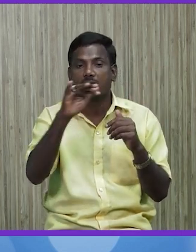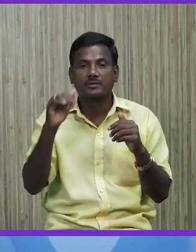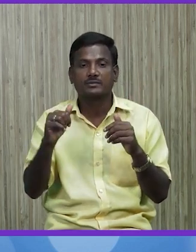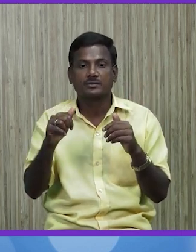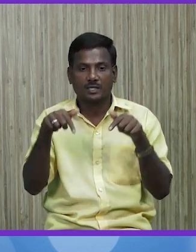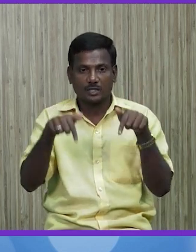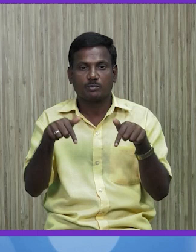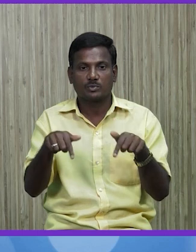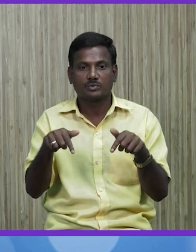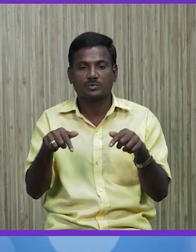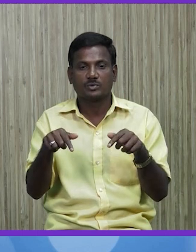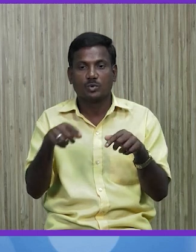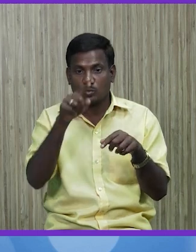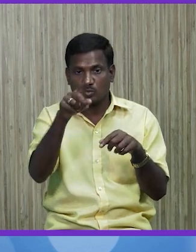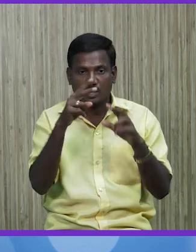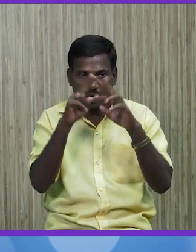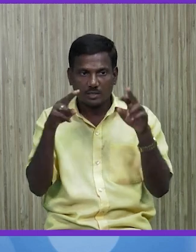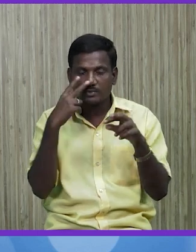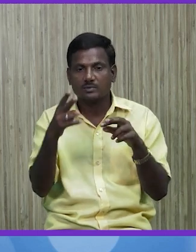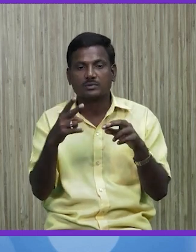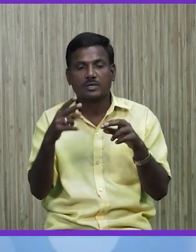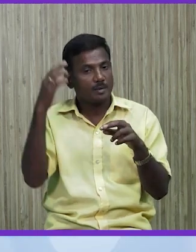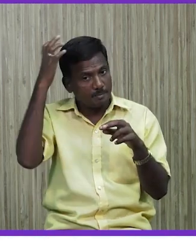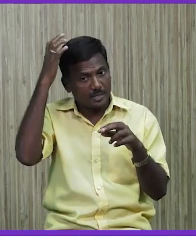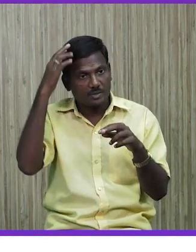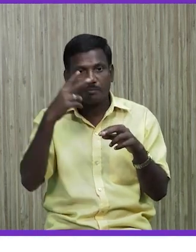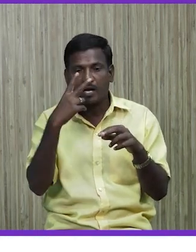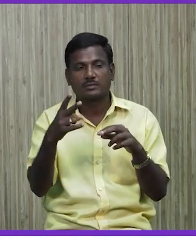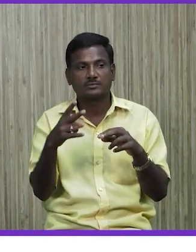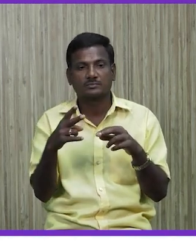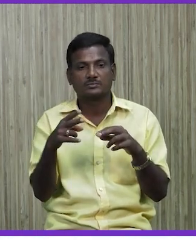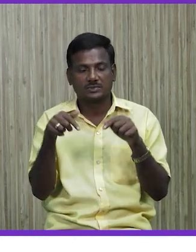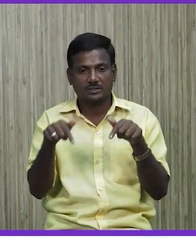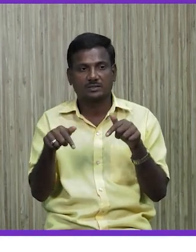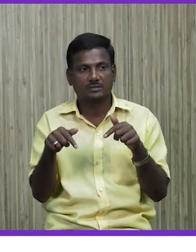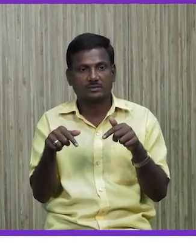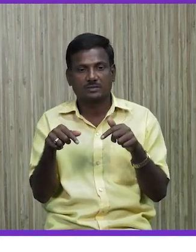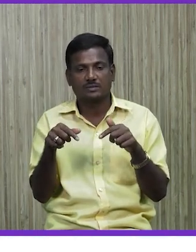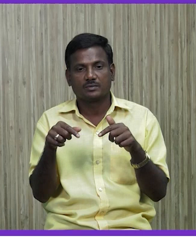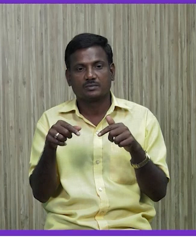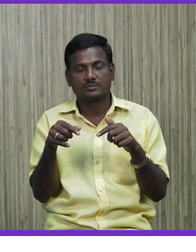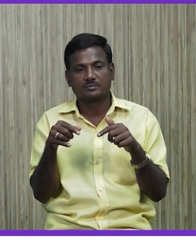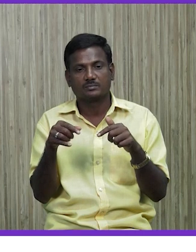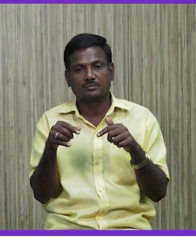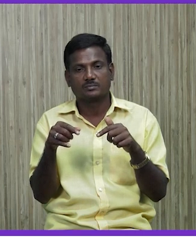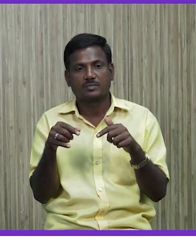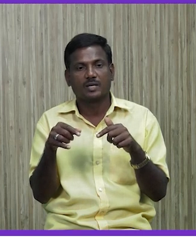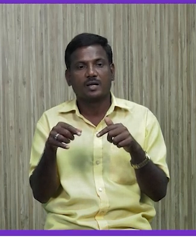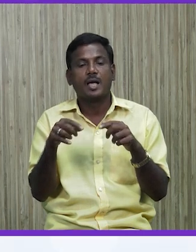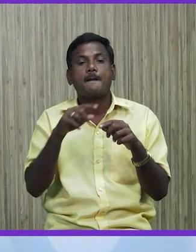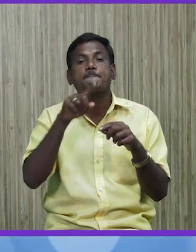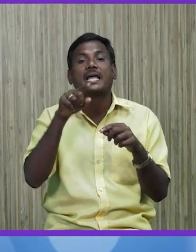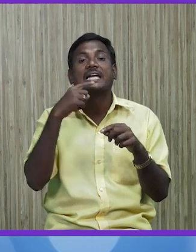இப்பொழுது உங்களிடம் காட்டப்படும் மண்டையோட்டினை பாருங்களும் இதில் frontal